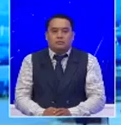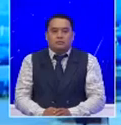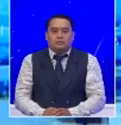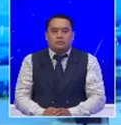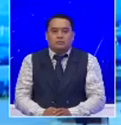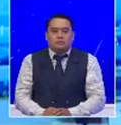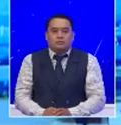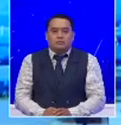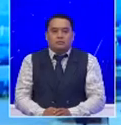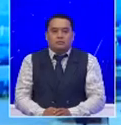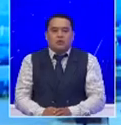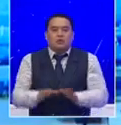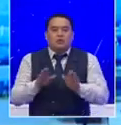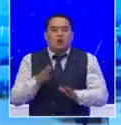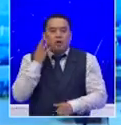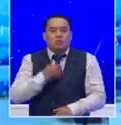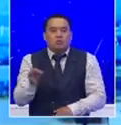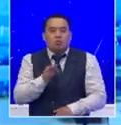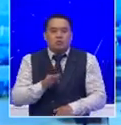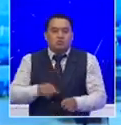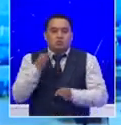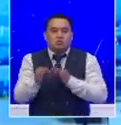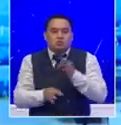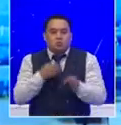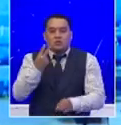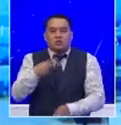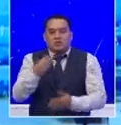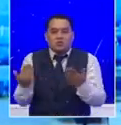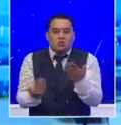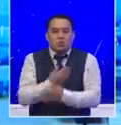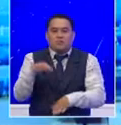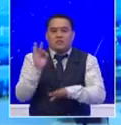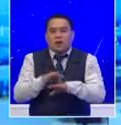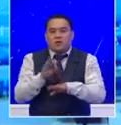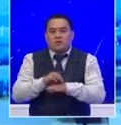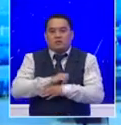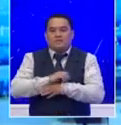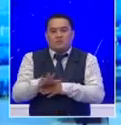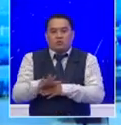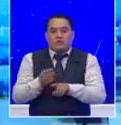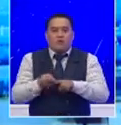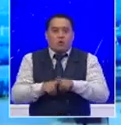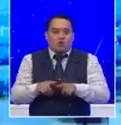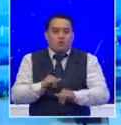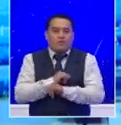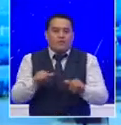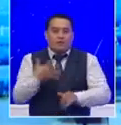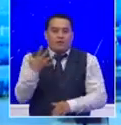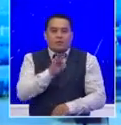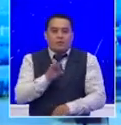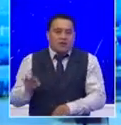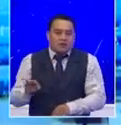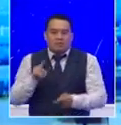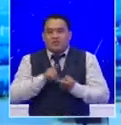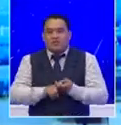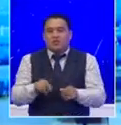Предупрежден, значит вооружен. Только за сутки в Алматинской области выявлено 20 новых случаев заболеваемости коронавирусом. Прирост составил почти